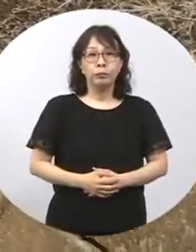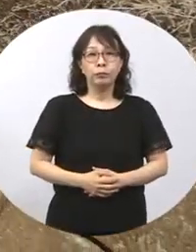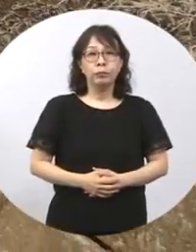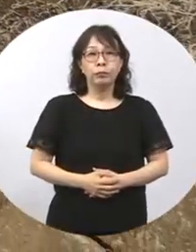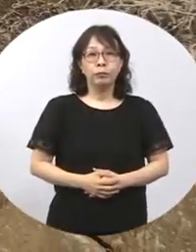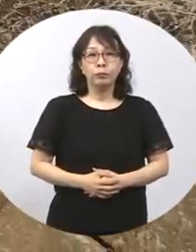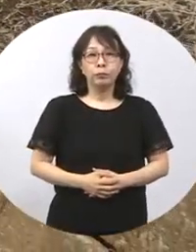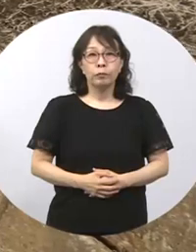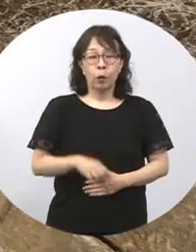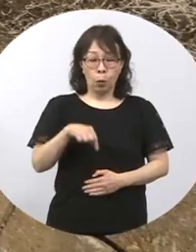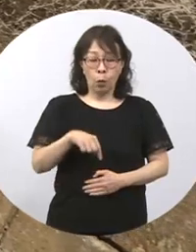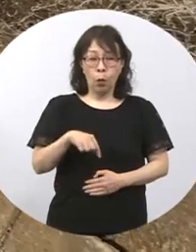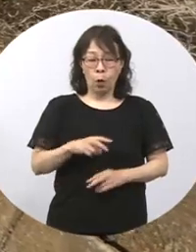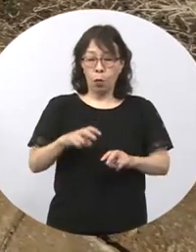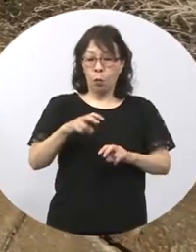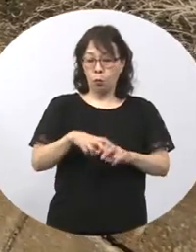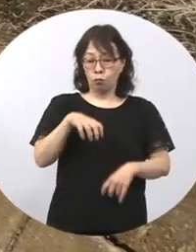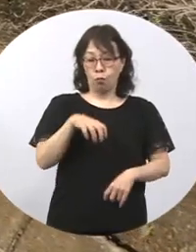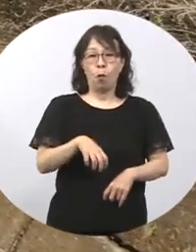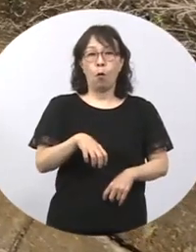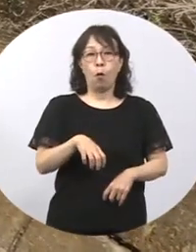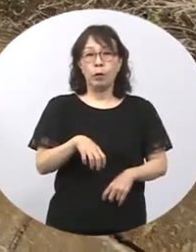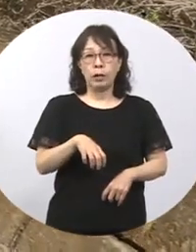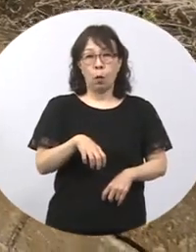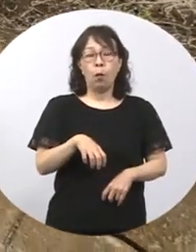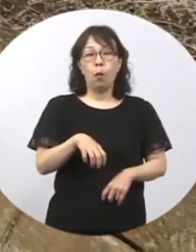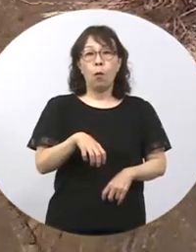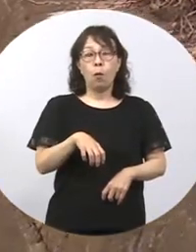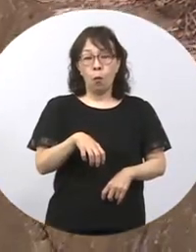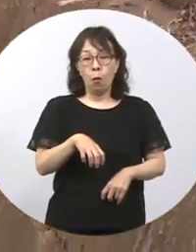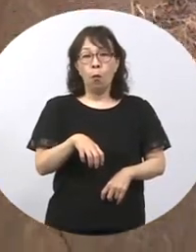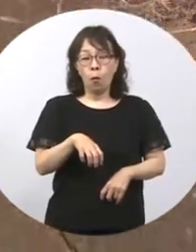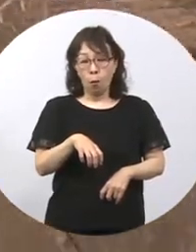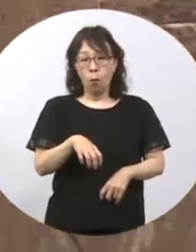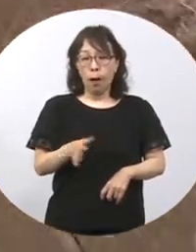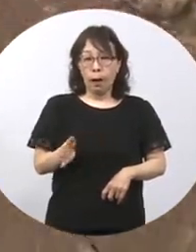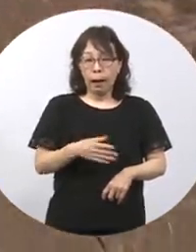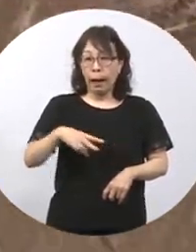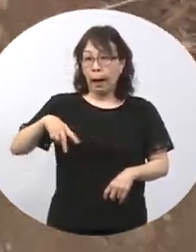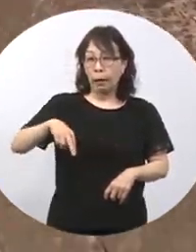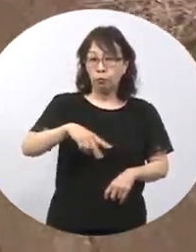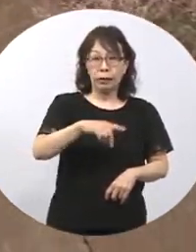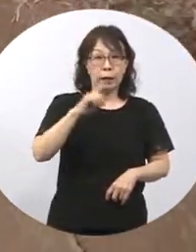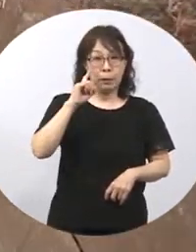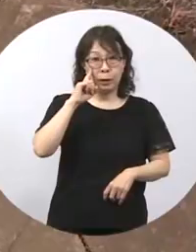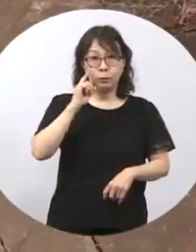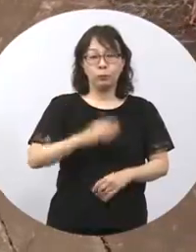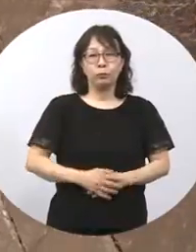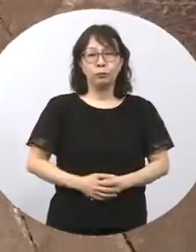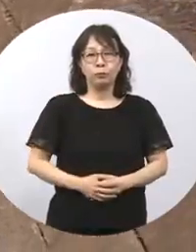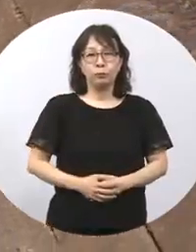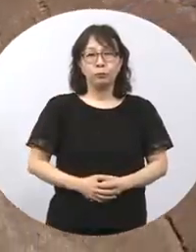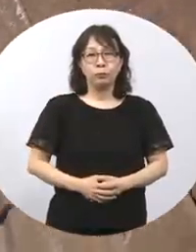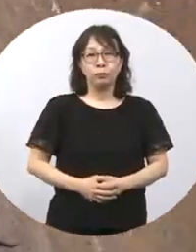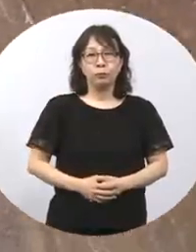さあ、こちらのバスの乗り降りができるポイントから少しこれから歩いてみたいと思うんですけれども、